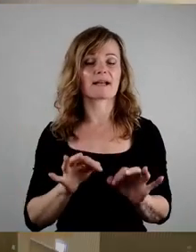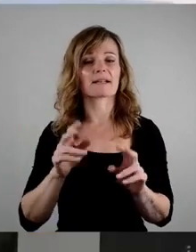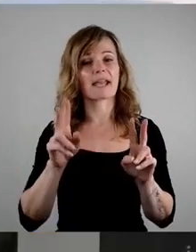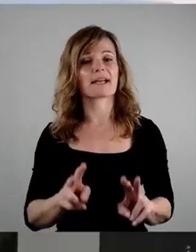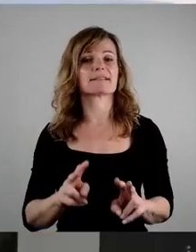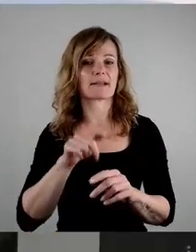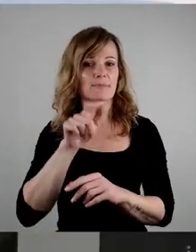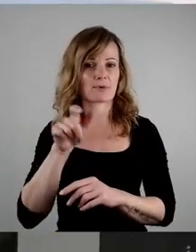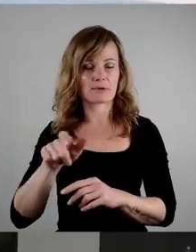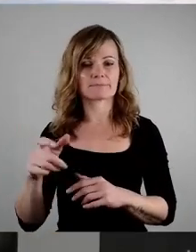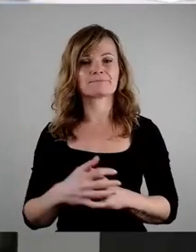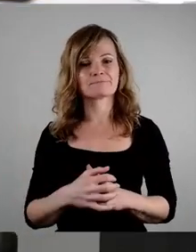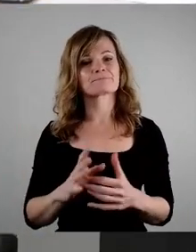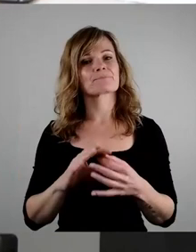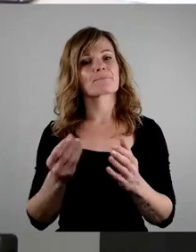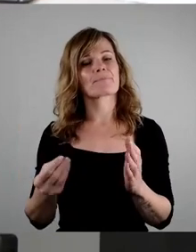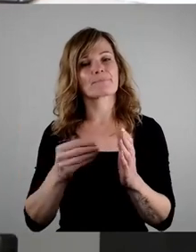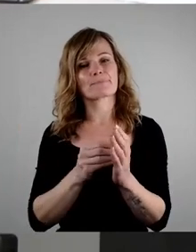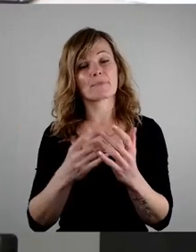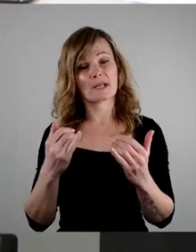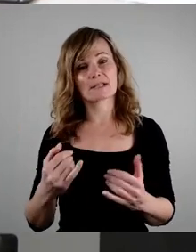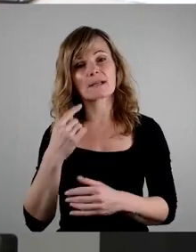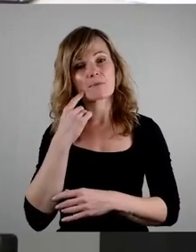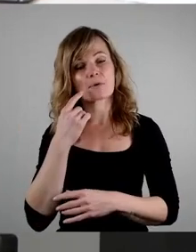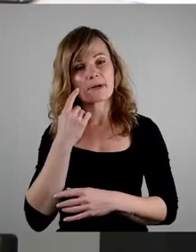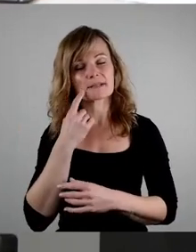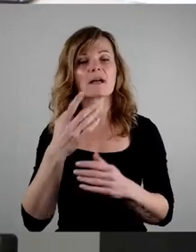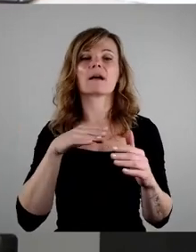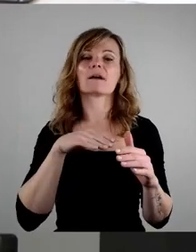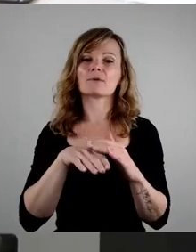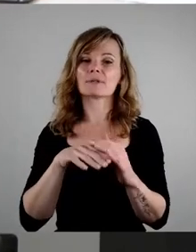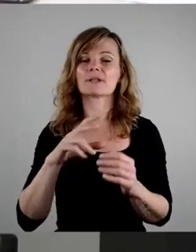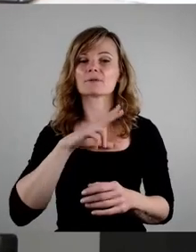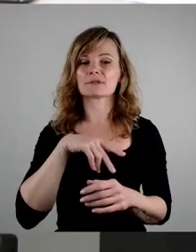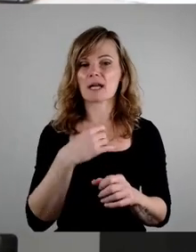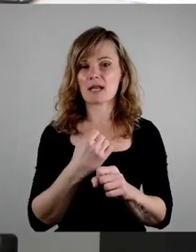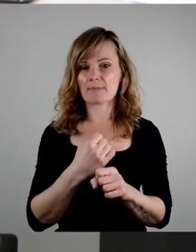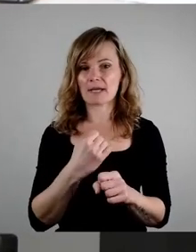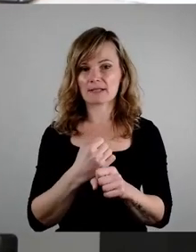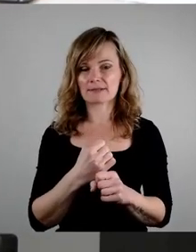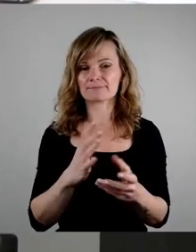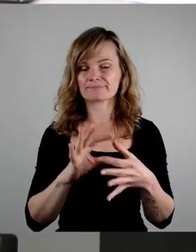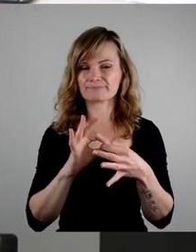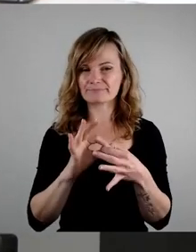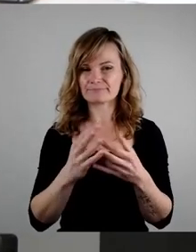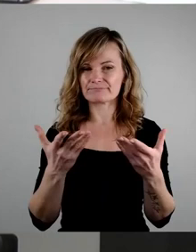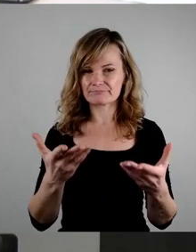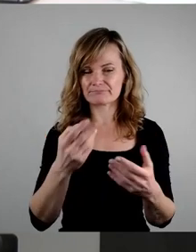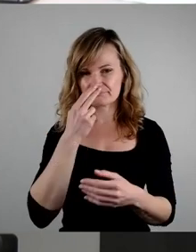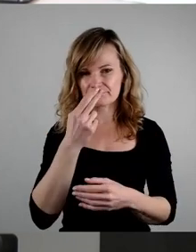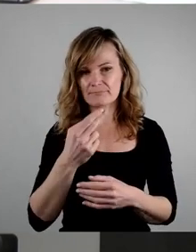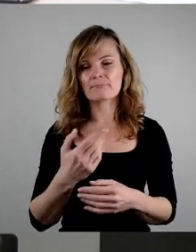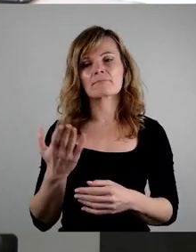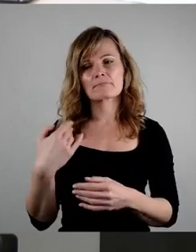Änderung der derzeitigen Ausgestaltung der Flüchtlingssozialarbeit ein. Aufgrund eines Beschlusses auf Antrag der